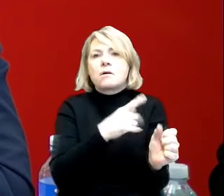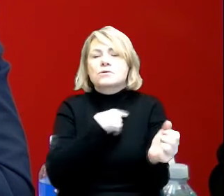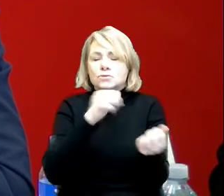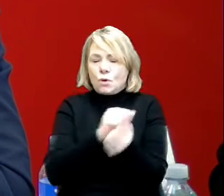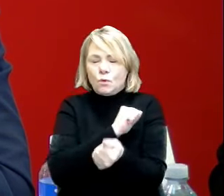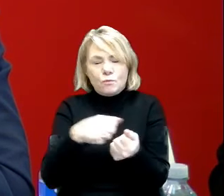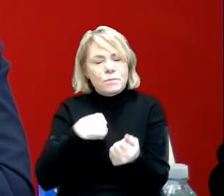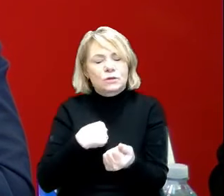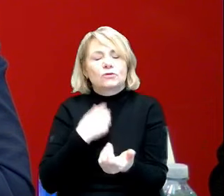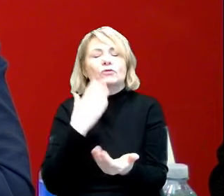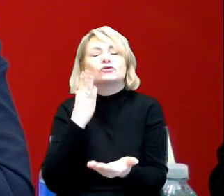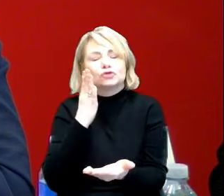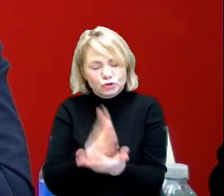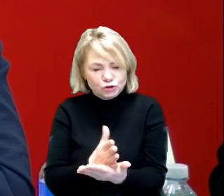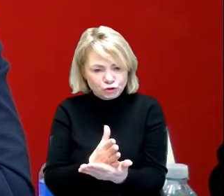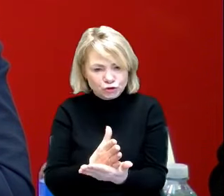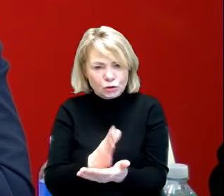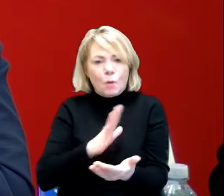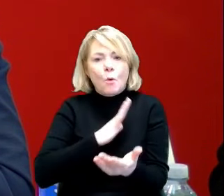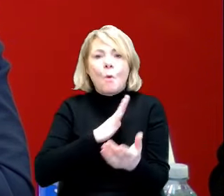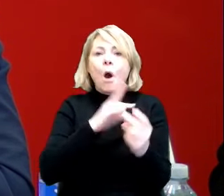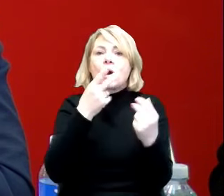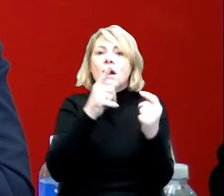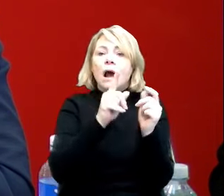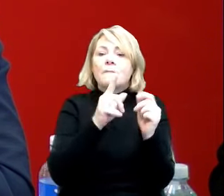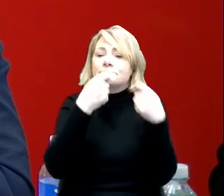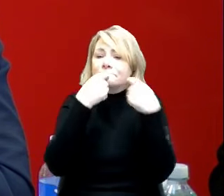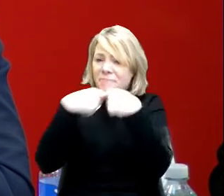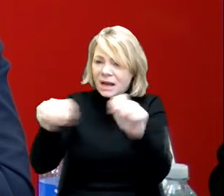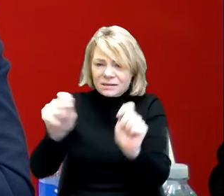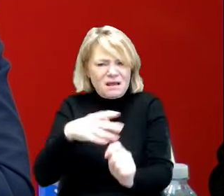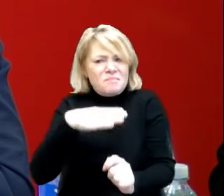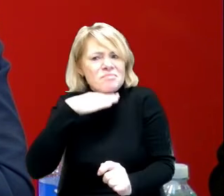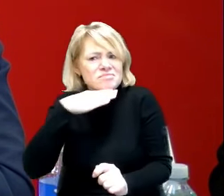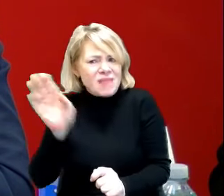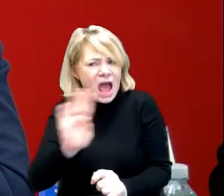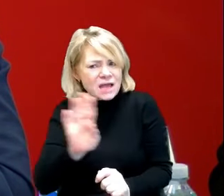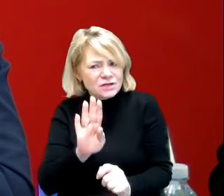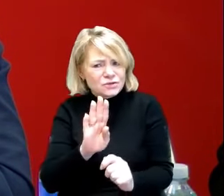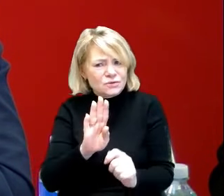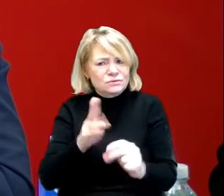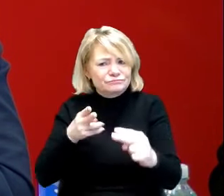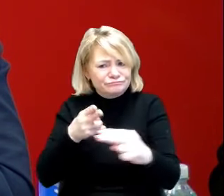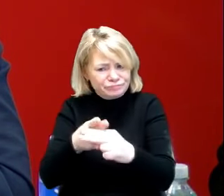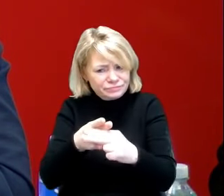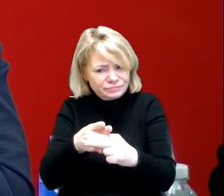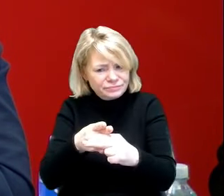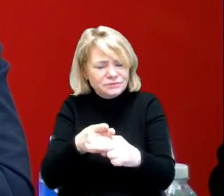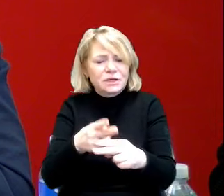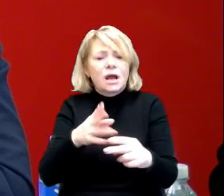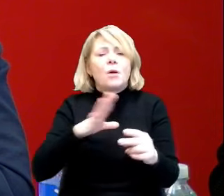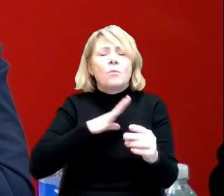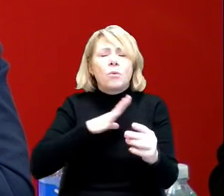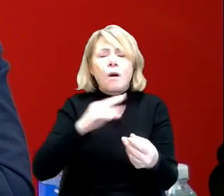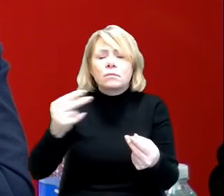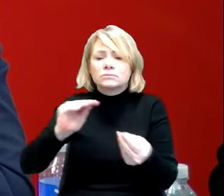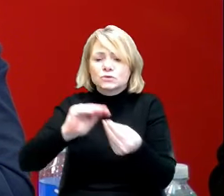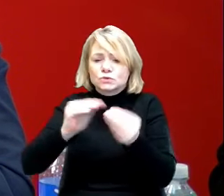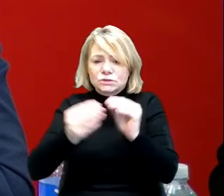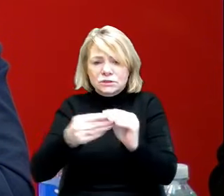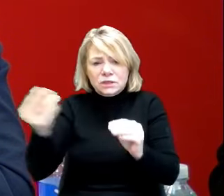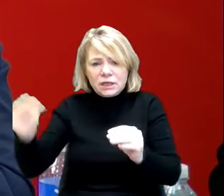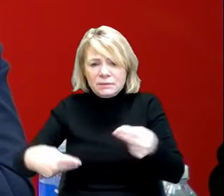pastatas nuo pardavimo neaiškaus pardavimo buvo pasirašytas susitarimas arvdas